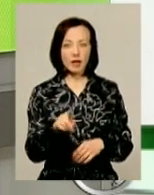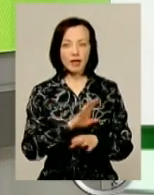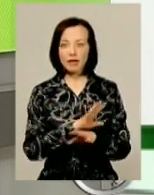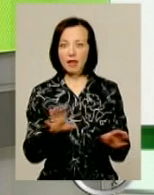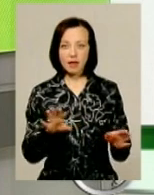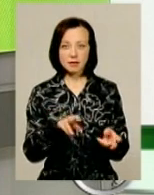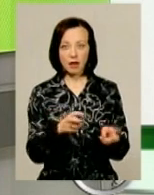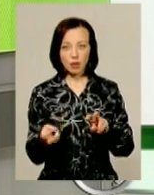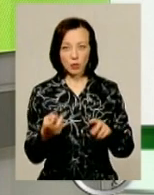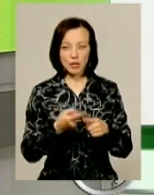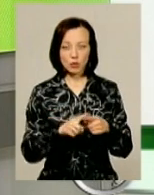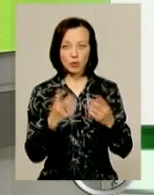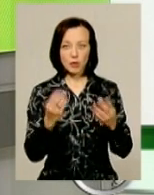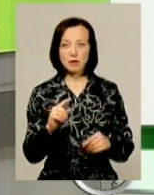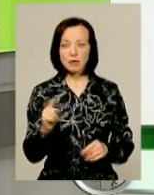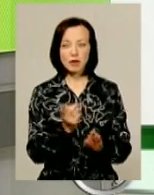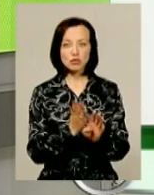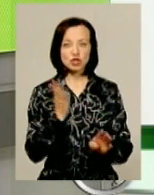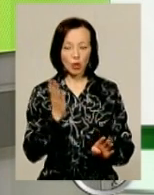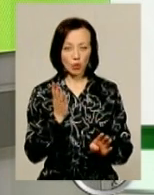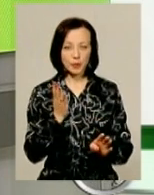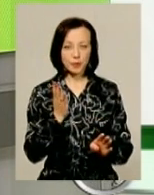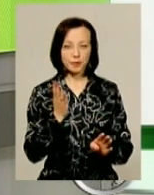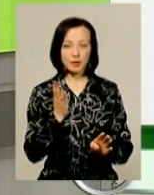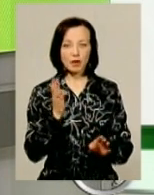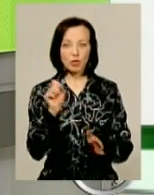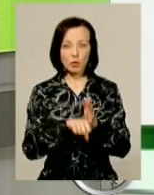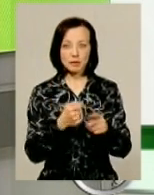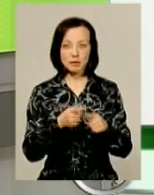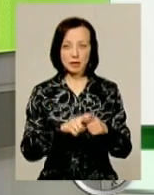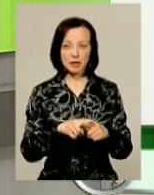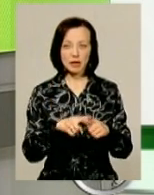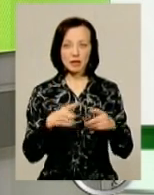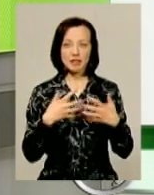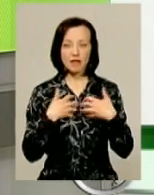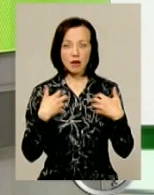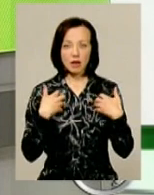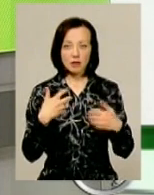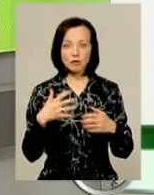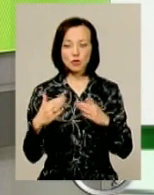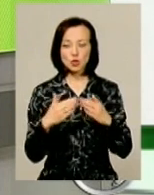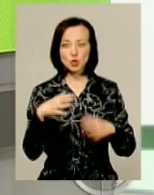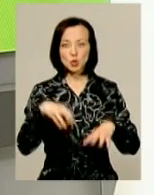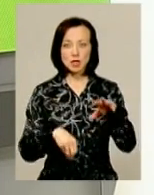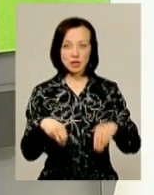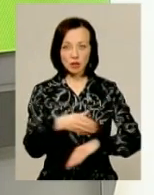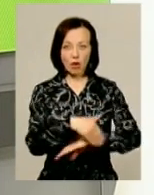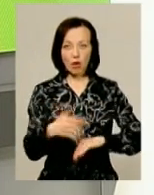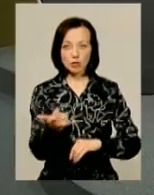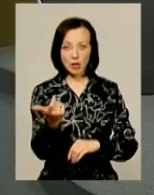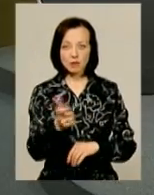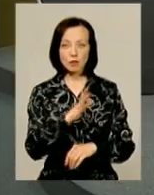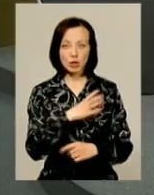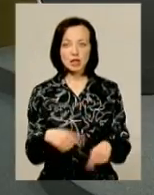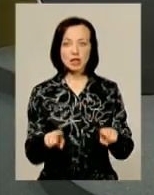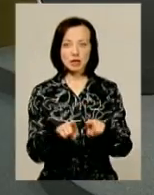загинули на той момент. Тому ми в першу чергу умертвили цих тварин, в сусідніх дворогосподарствах, де були, також